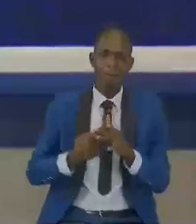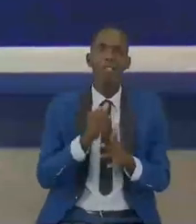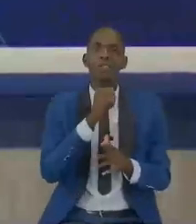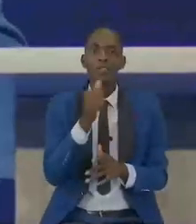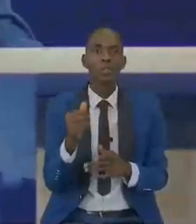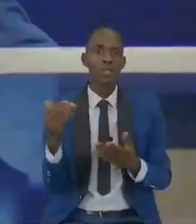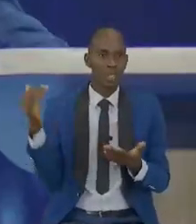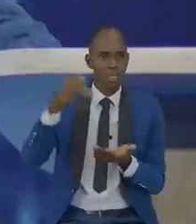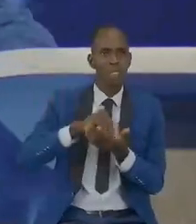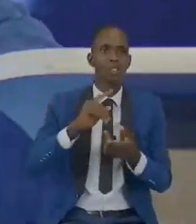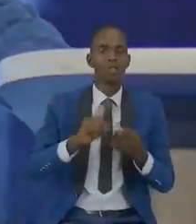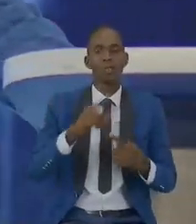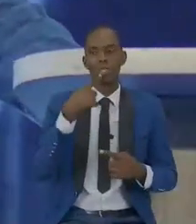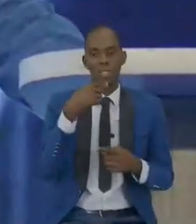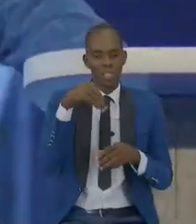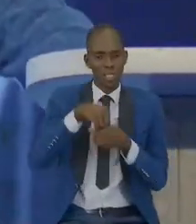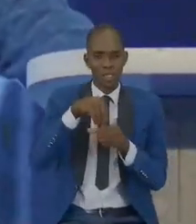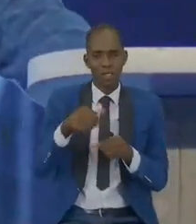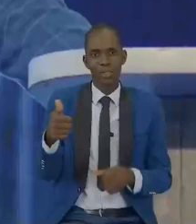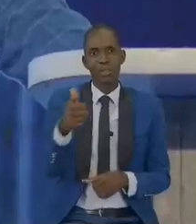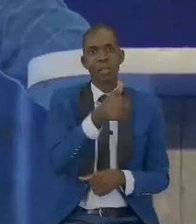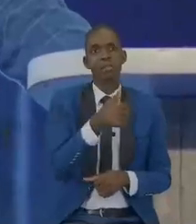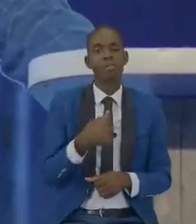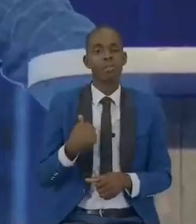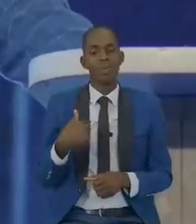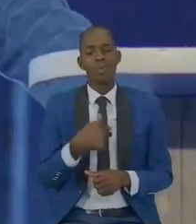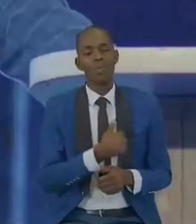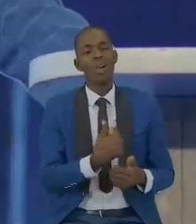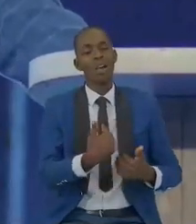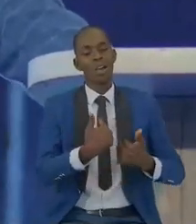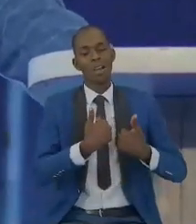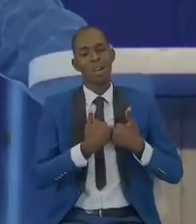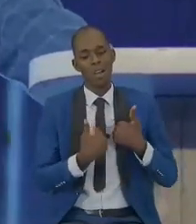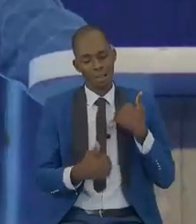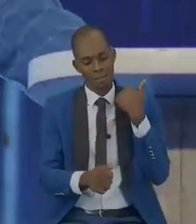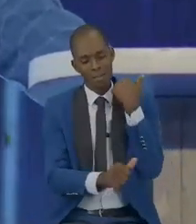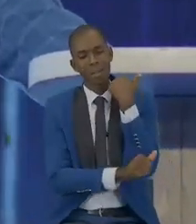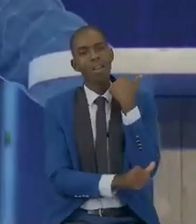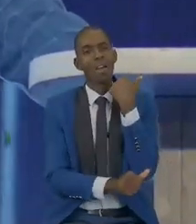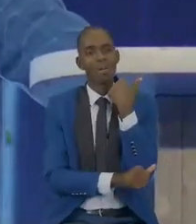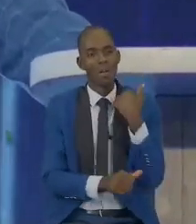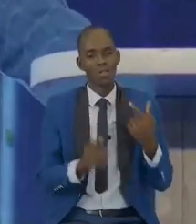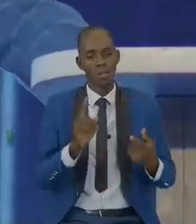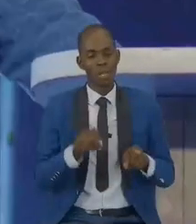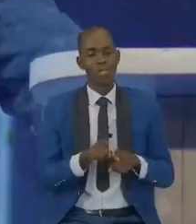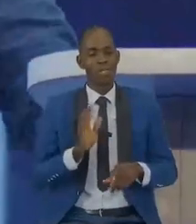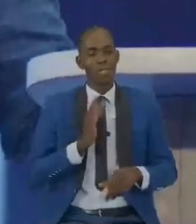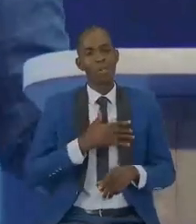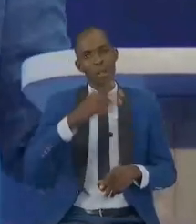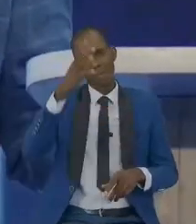de la repentance et ne vous mettez pas à dire en vous-même. Nous